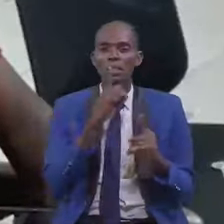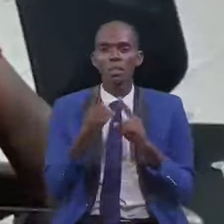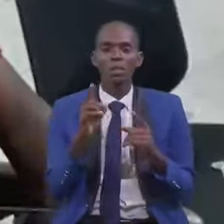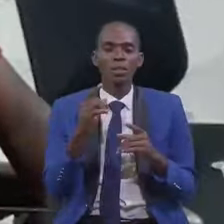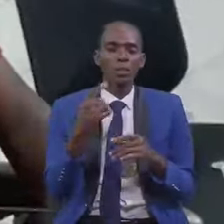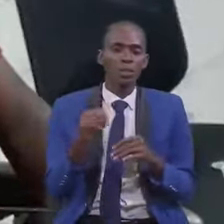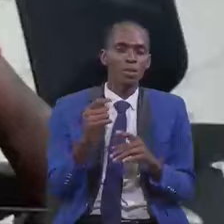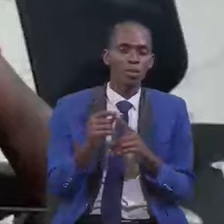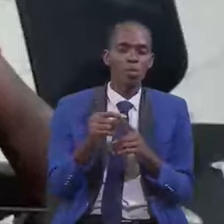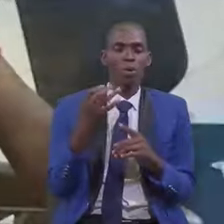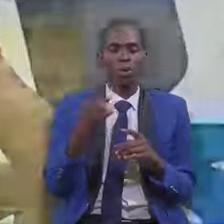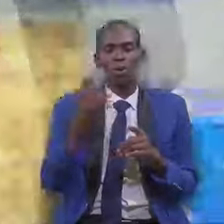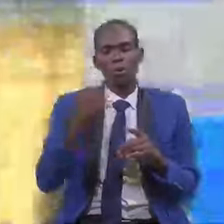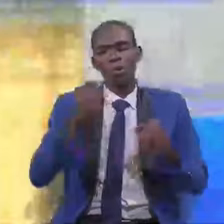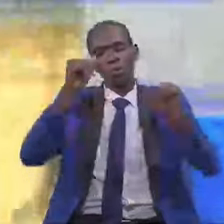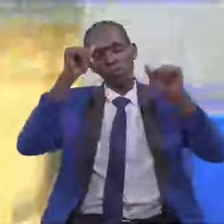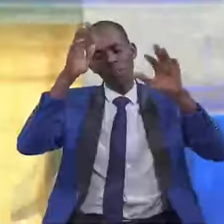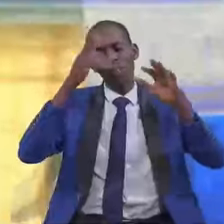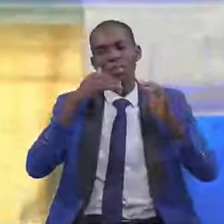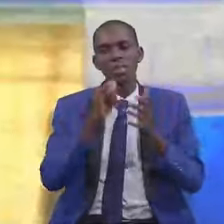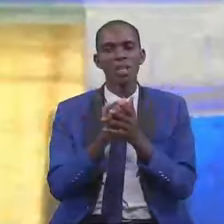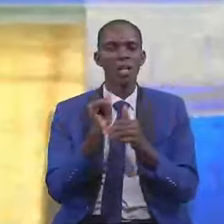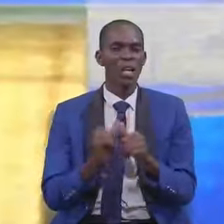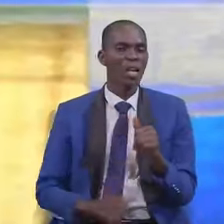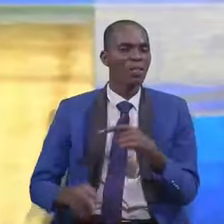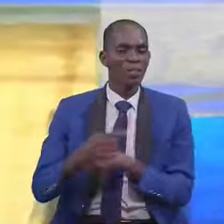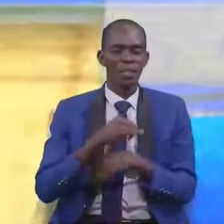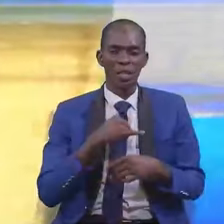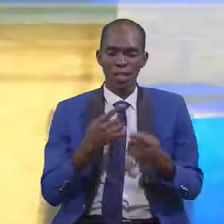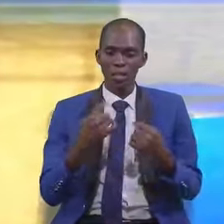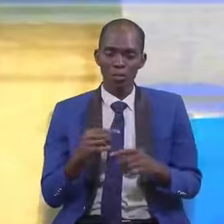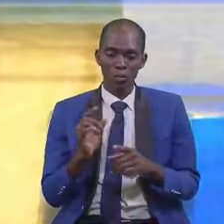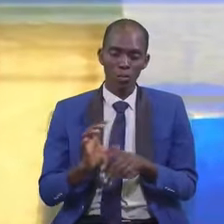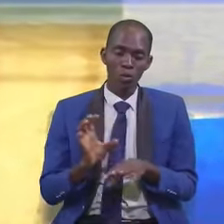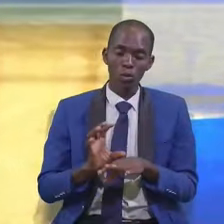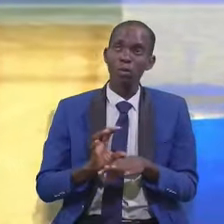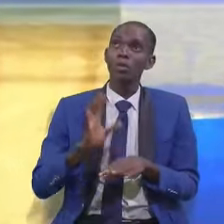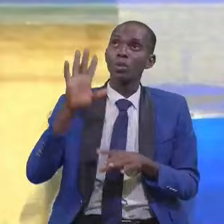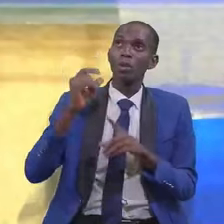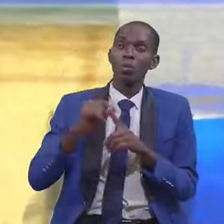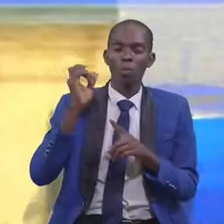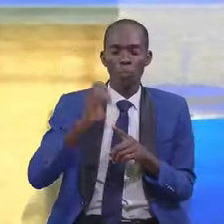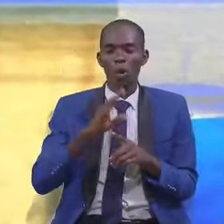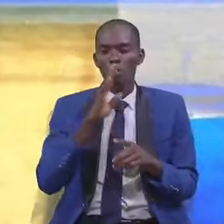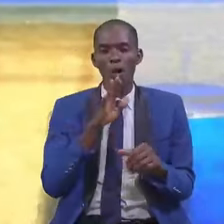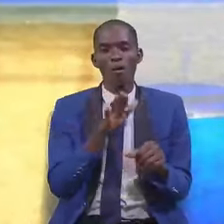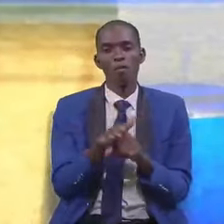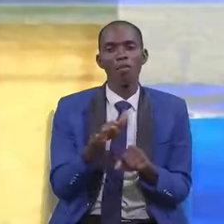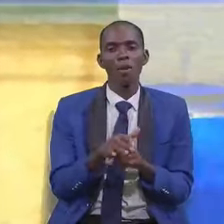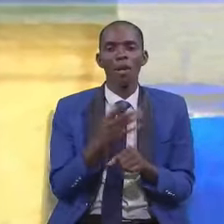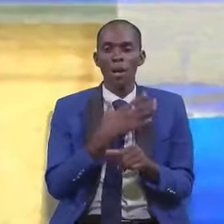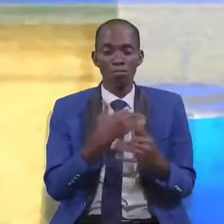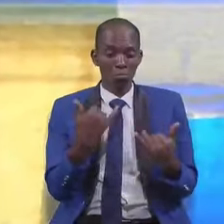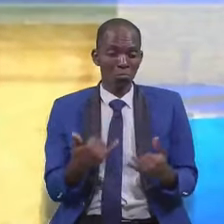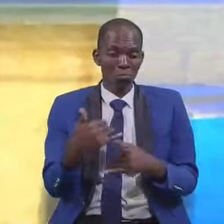l'Église doit s'accomplir. C'est ce qu'il fait là-bas. Et ce soir, il veille sur nous. Ce soir, il dit oui à toute